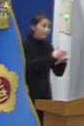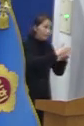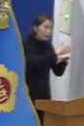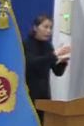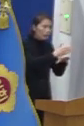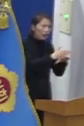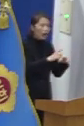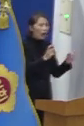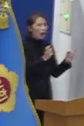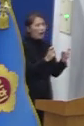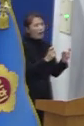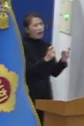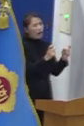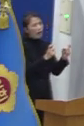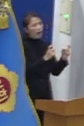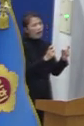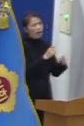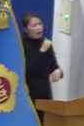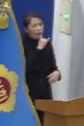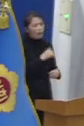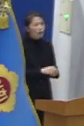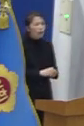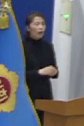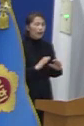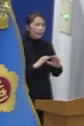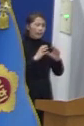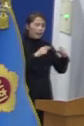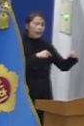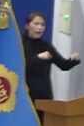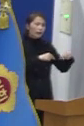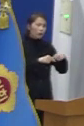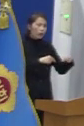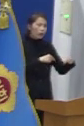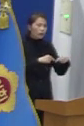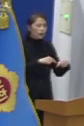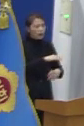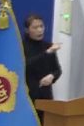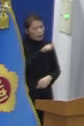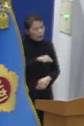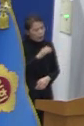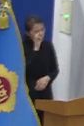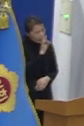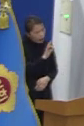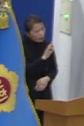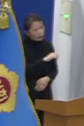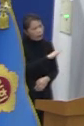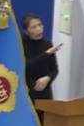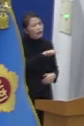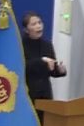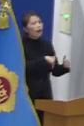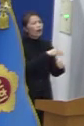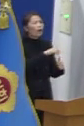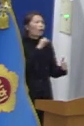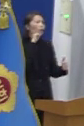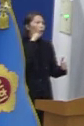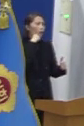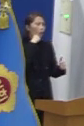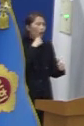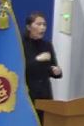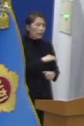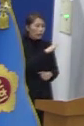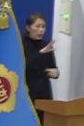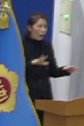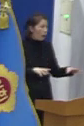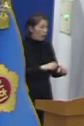상황은 악화 일러이고 세계 정치와 경제 여건도 녹록지 않습니다. 이러한